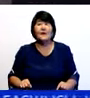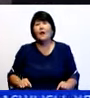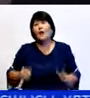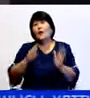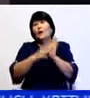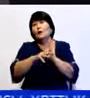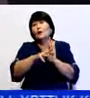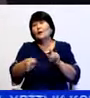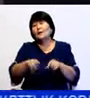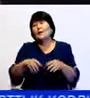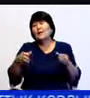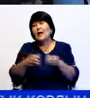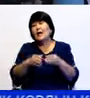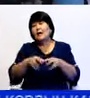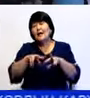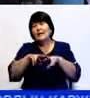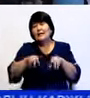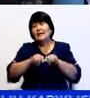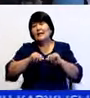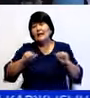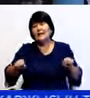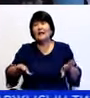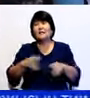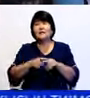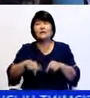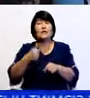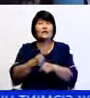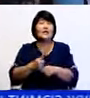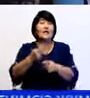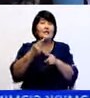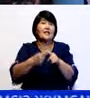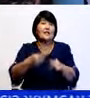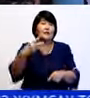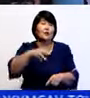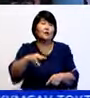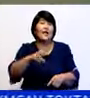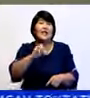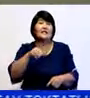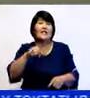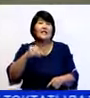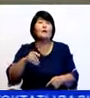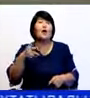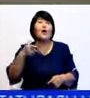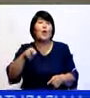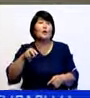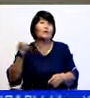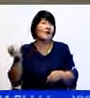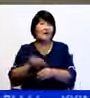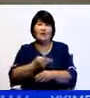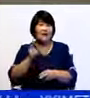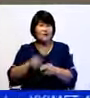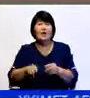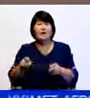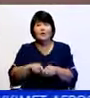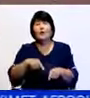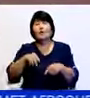Минут түгесілгенде командалар тең тарқасты. Ойынның негізгі бөлігіне қосылған жарты сағат экстра таймда голсыз аяқталды. Сонан соң матч